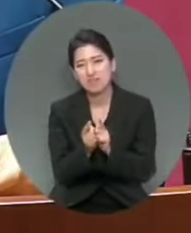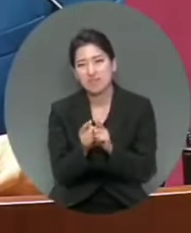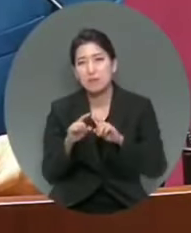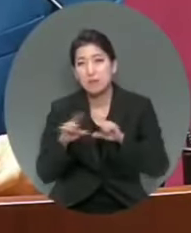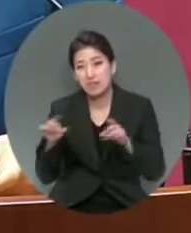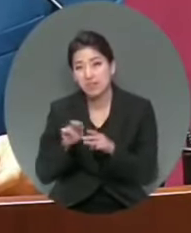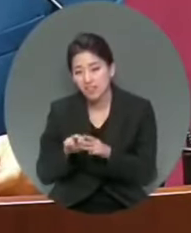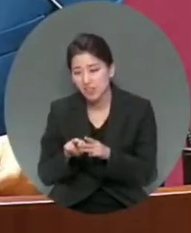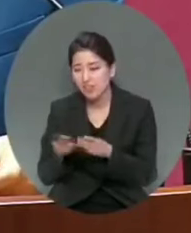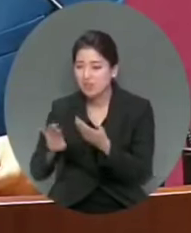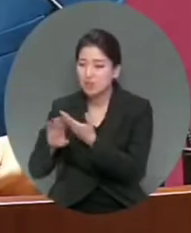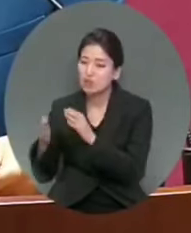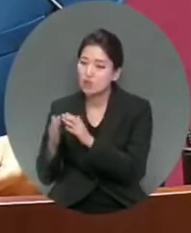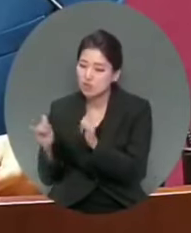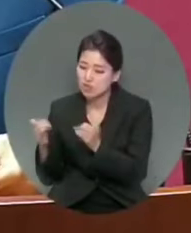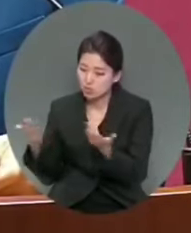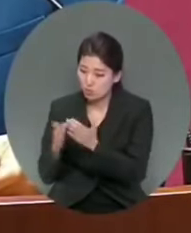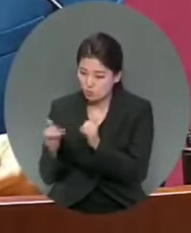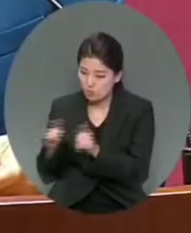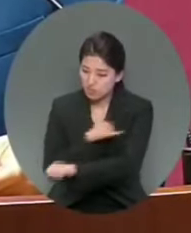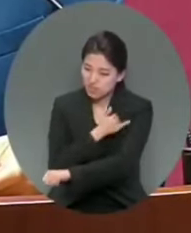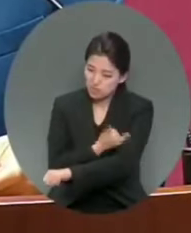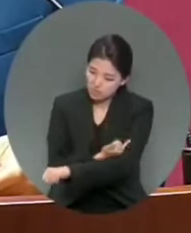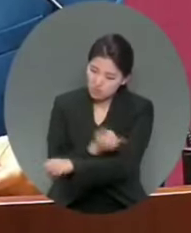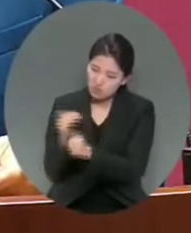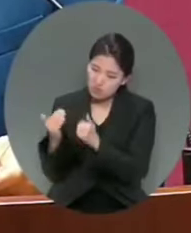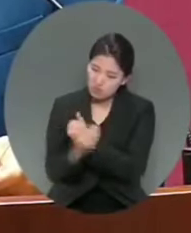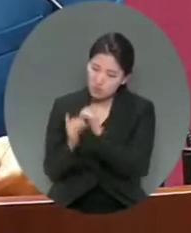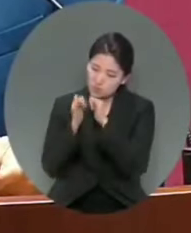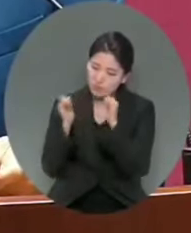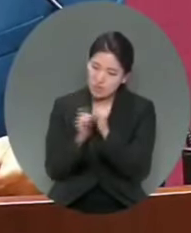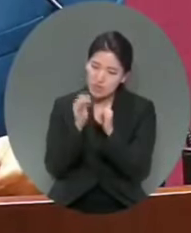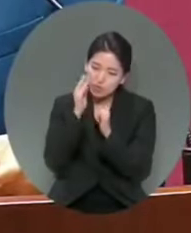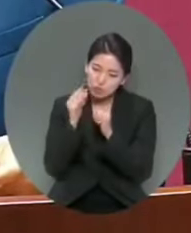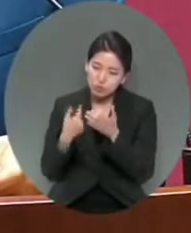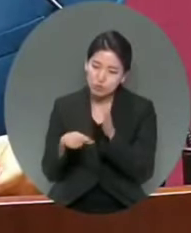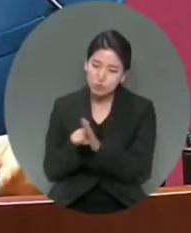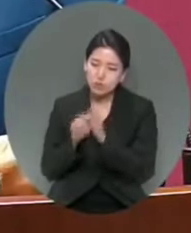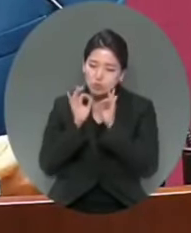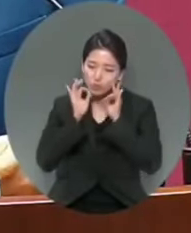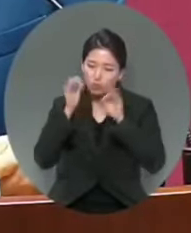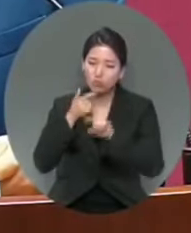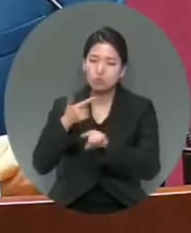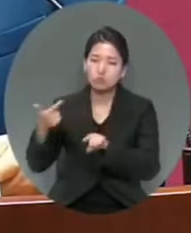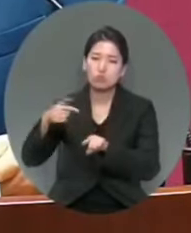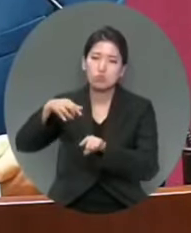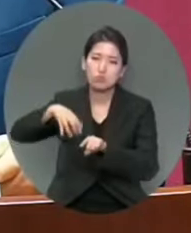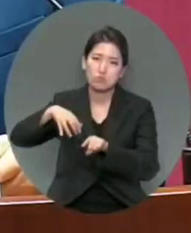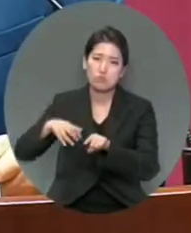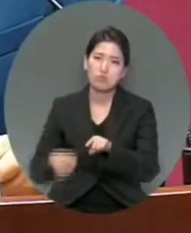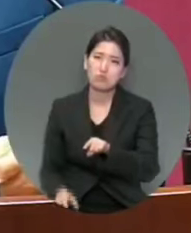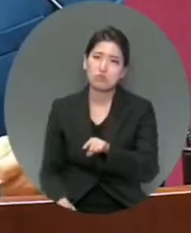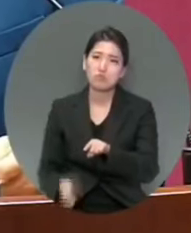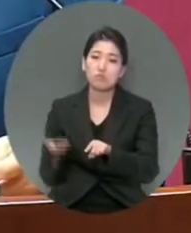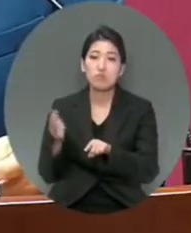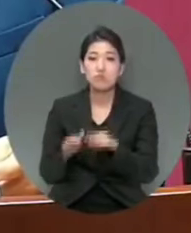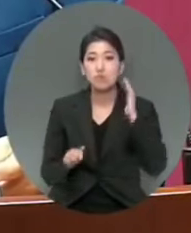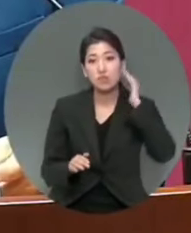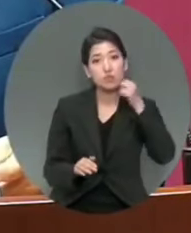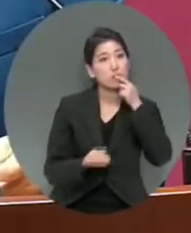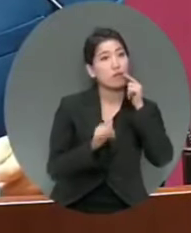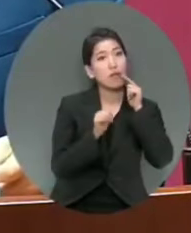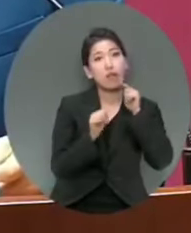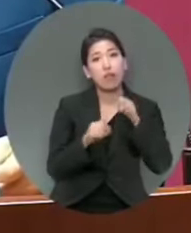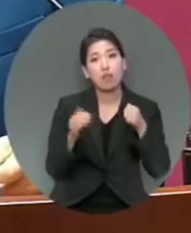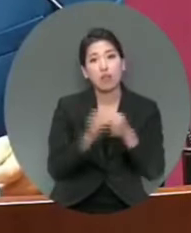외국인 노동자들의 인권 보호와 사회 안착을 위해서 노력해온 것이거든요. 그런데 저는 이런 중요한 예산을 대통령 말 한마디에